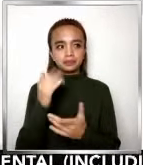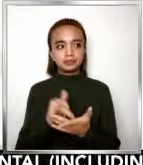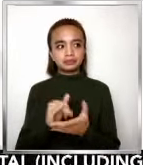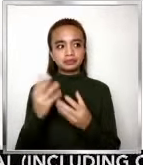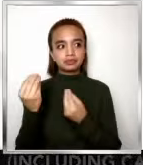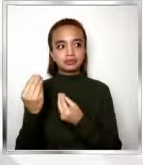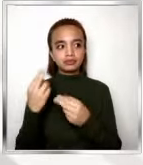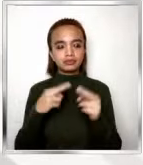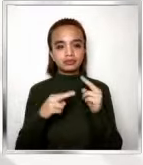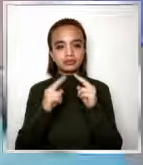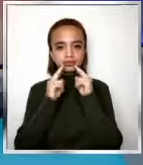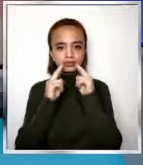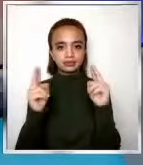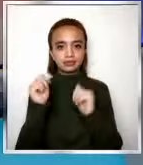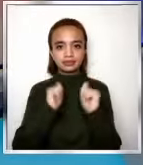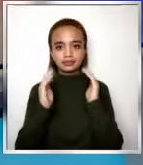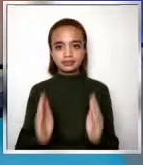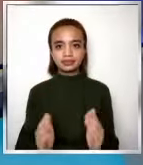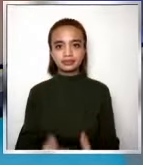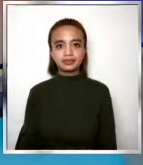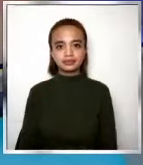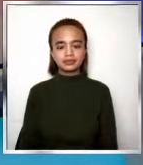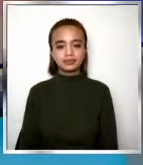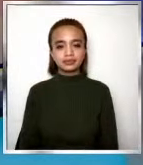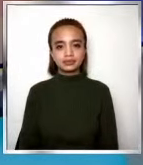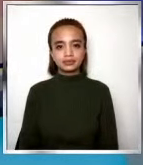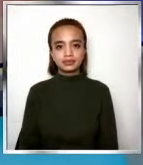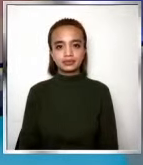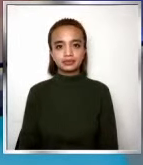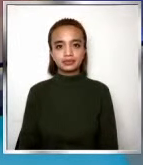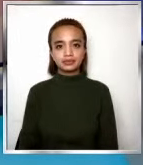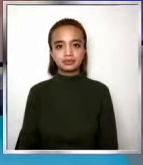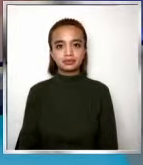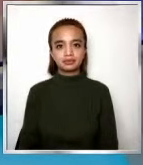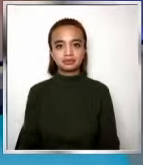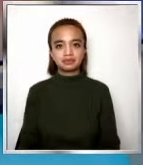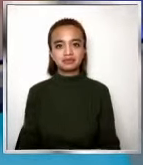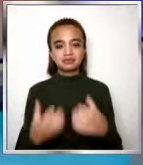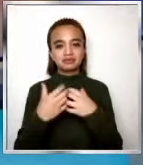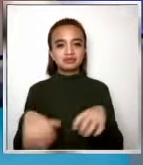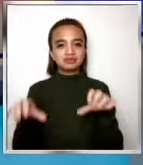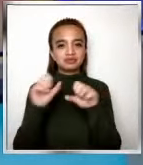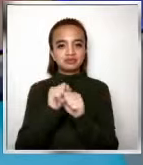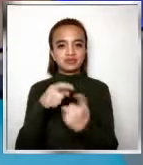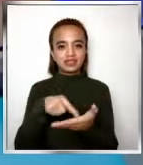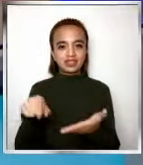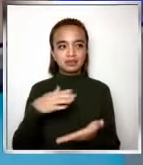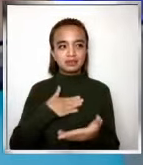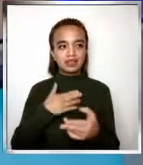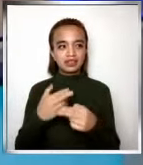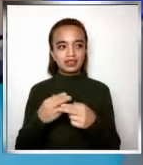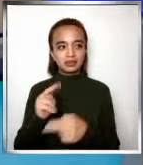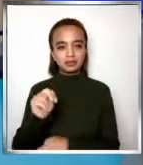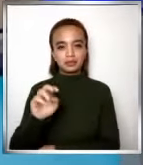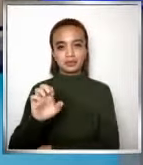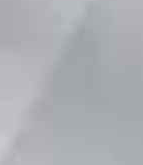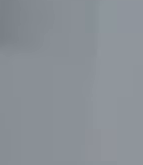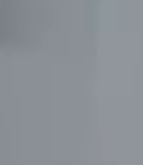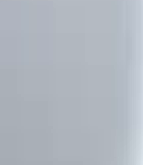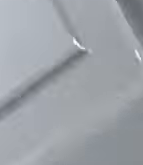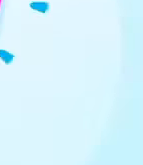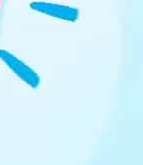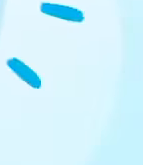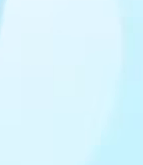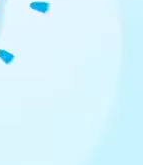showbiz happenings. And that's my chika this weekend. Ako po si Nelson Canlas, Pia Ivan.